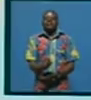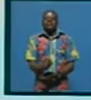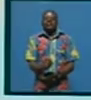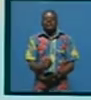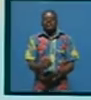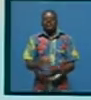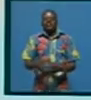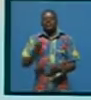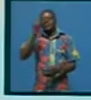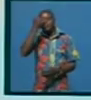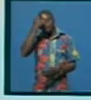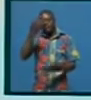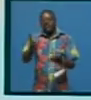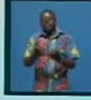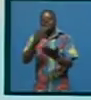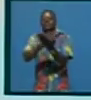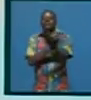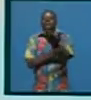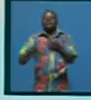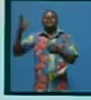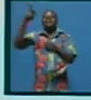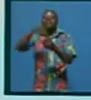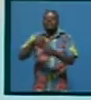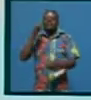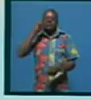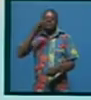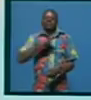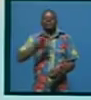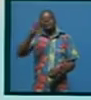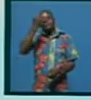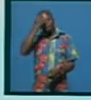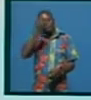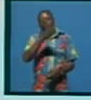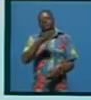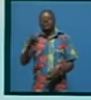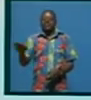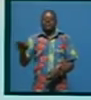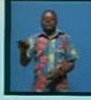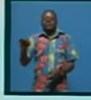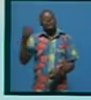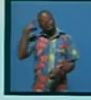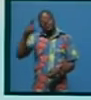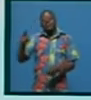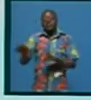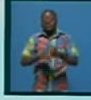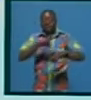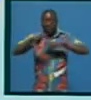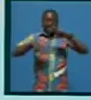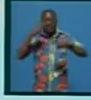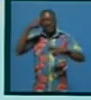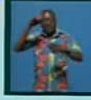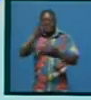Le gouvernement veut améliorer la participation des femmes à la gouvernance au Burkina. Et pour faire un diagnostic des entraves à la